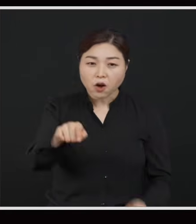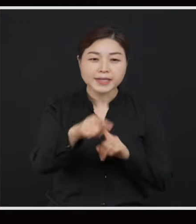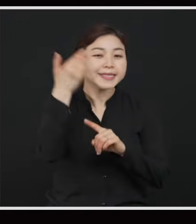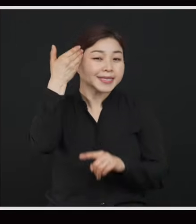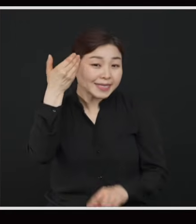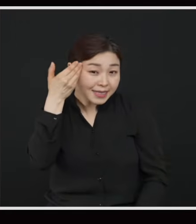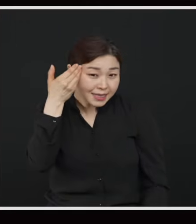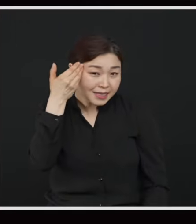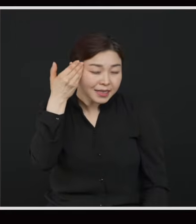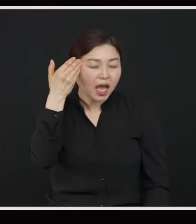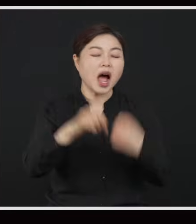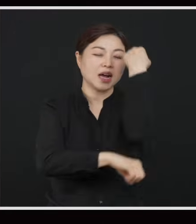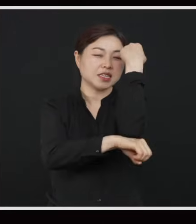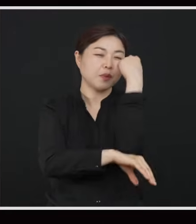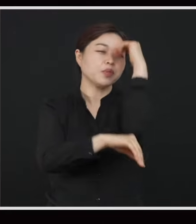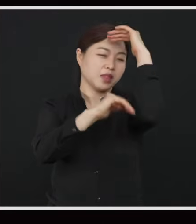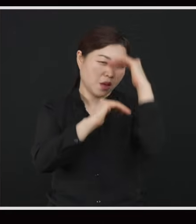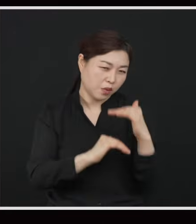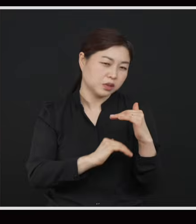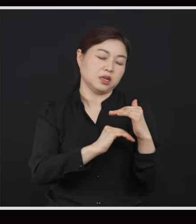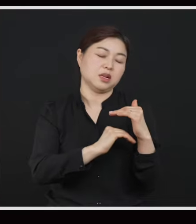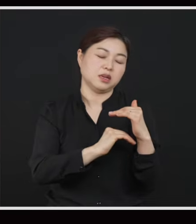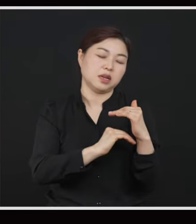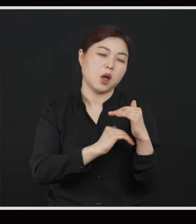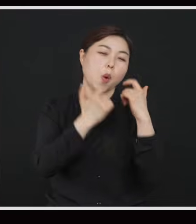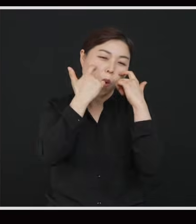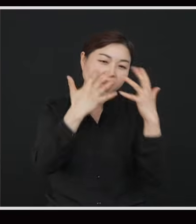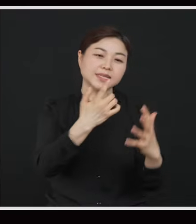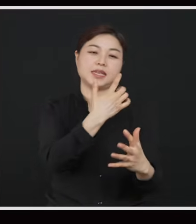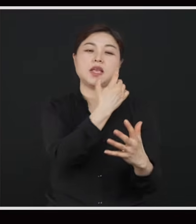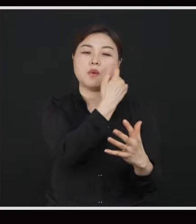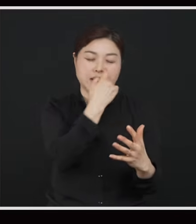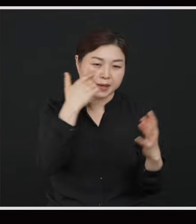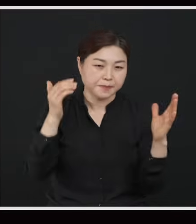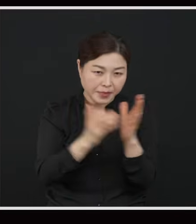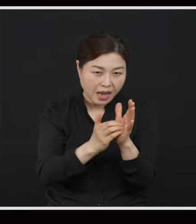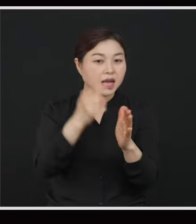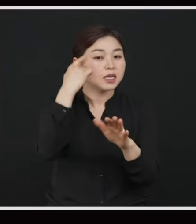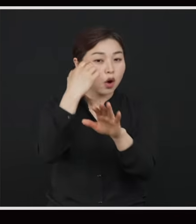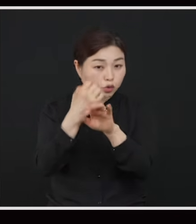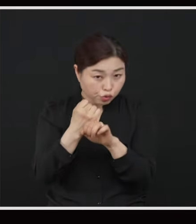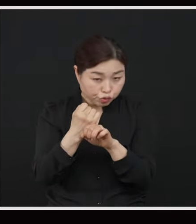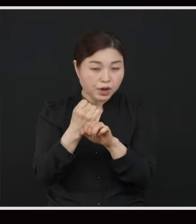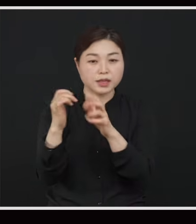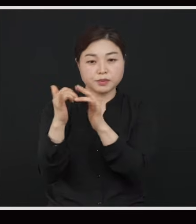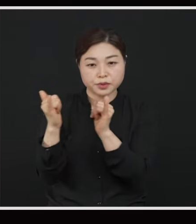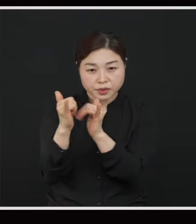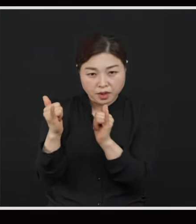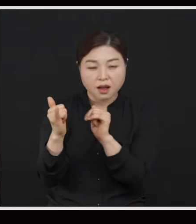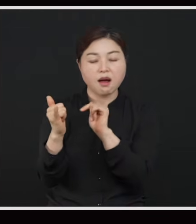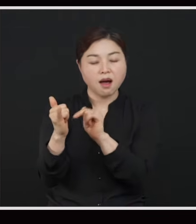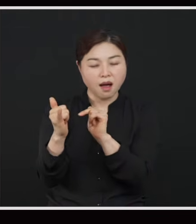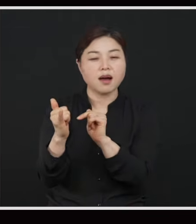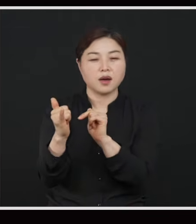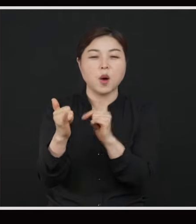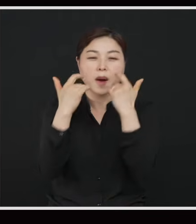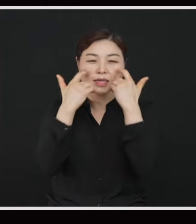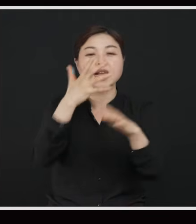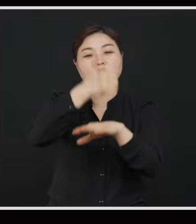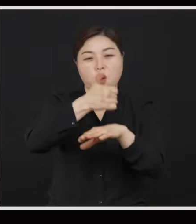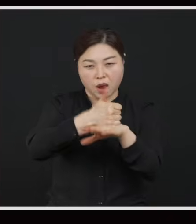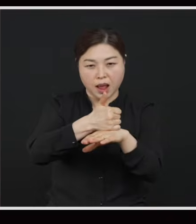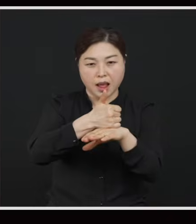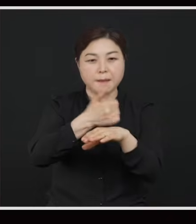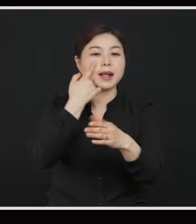이런 이론들이 이제 확립이 됐습니다. 이 연구를 하시는 분들 이 학계에서는 확립이 된